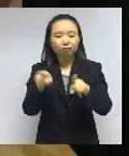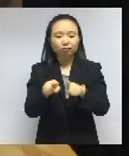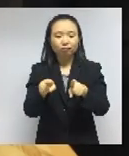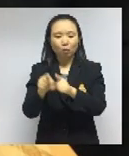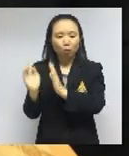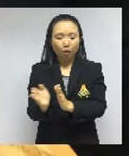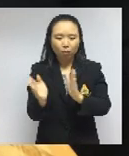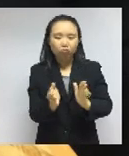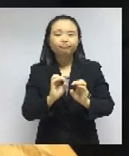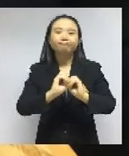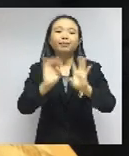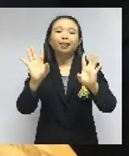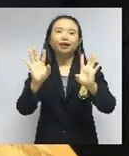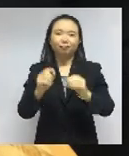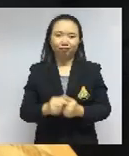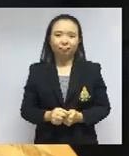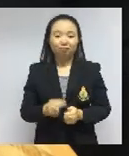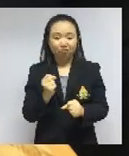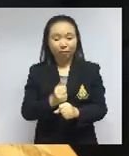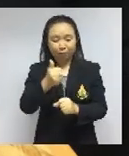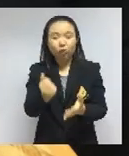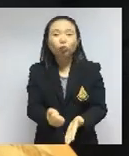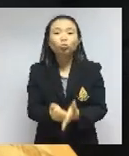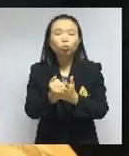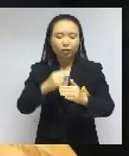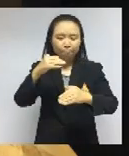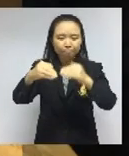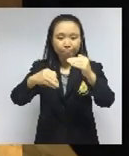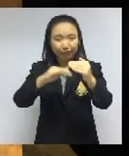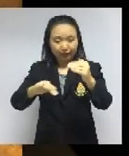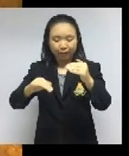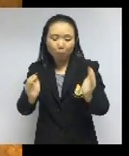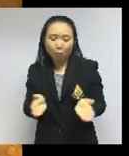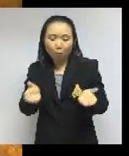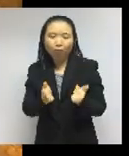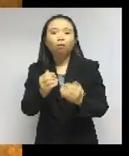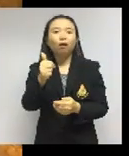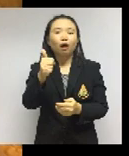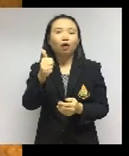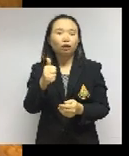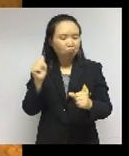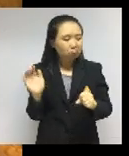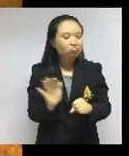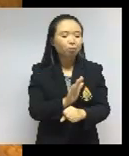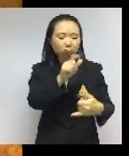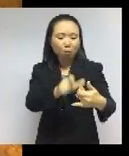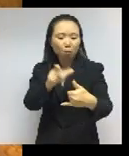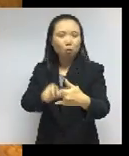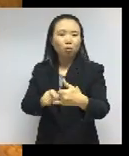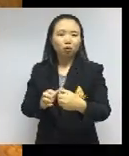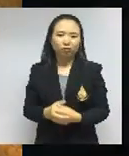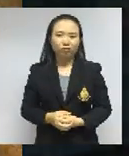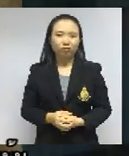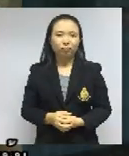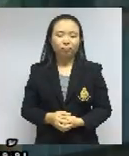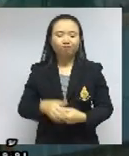ที่มีกระบวนการที่ชัดเจนและสามารถส่งเสริมพัฒนาการของนักเรียนออทิสติกได้อย่างเต็มศักย